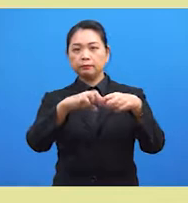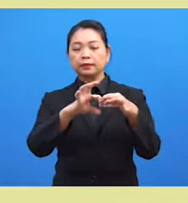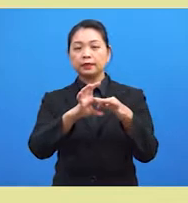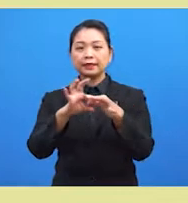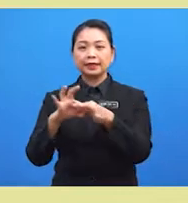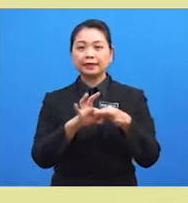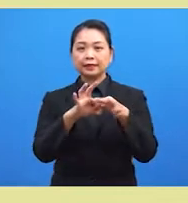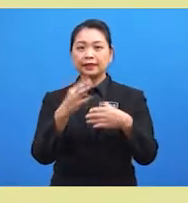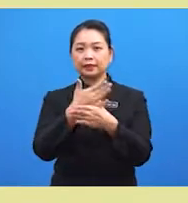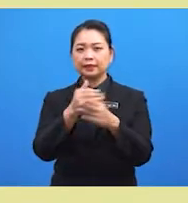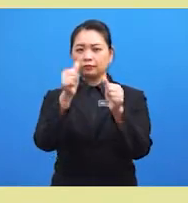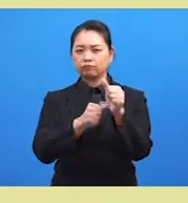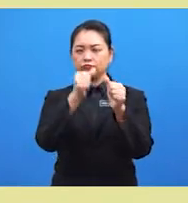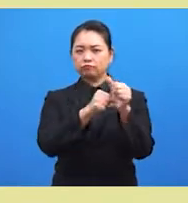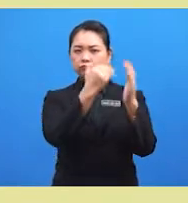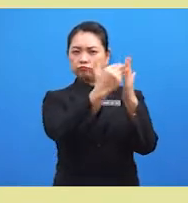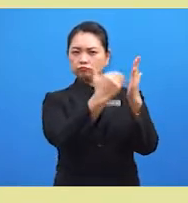rangkap.